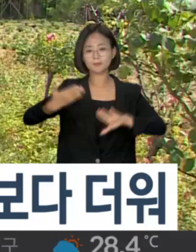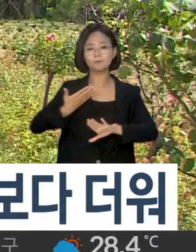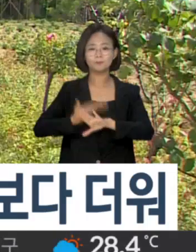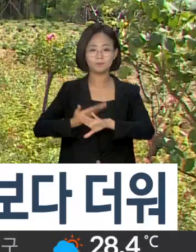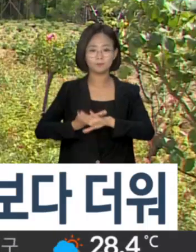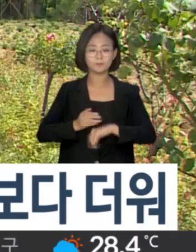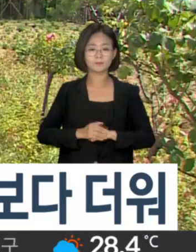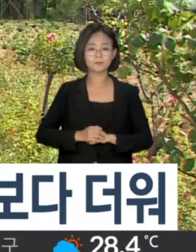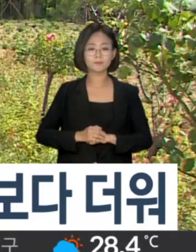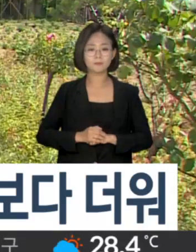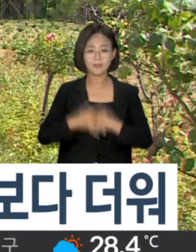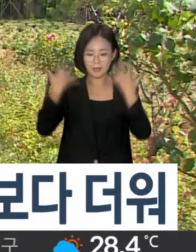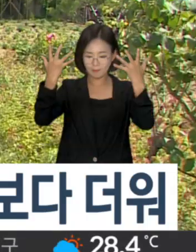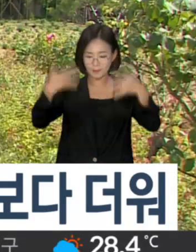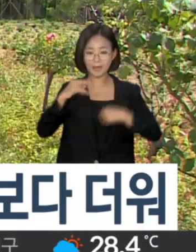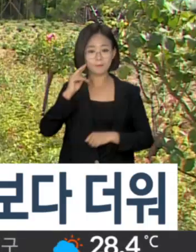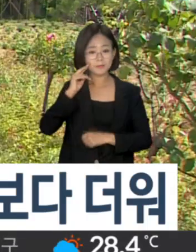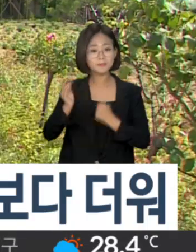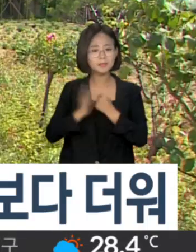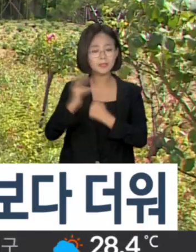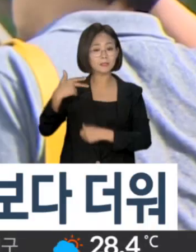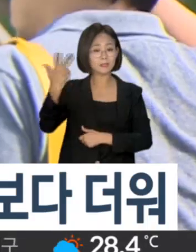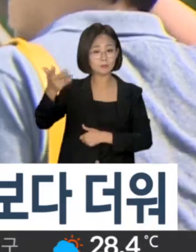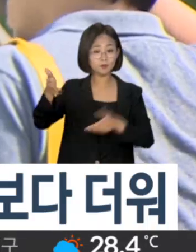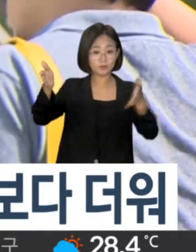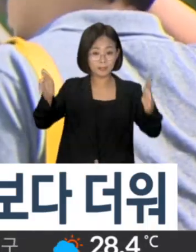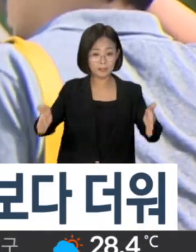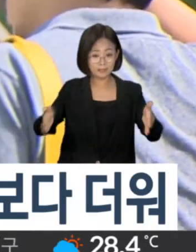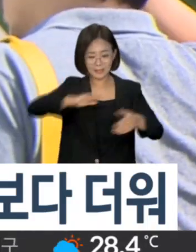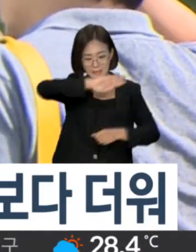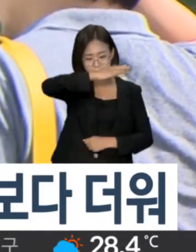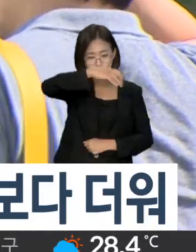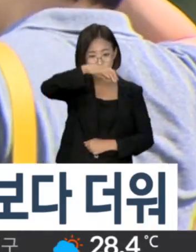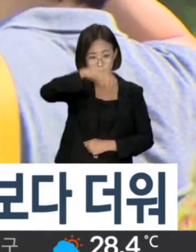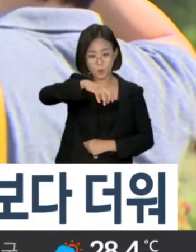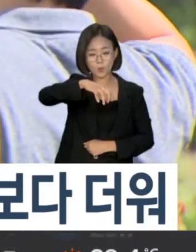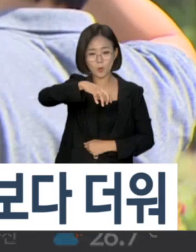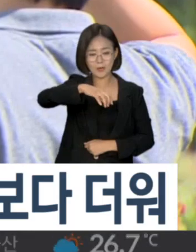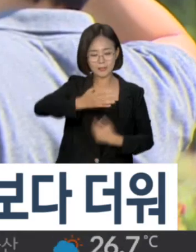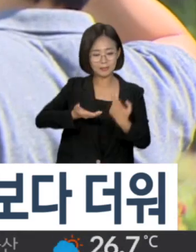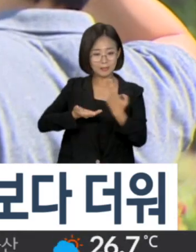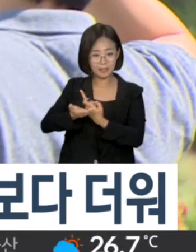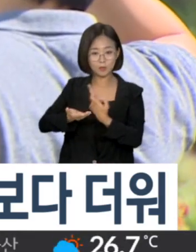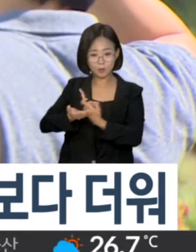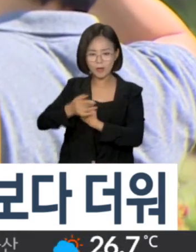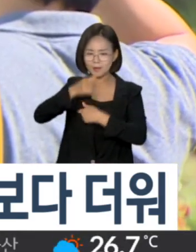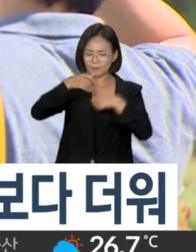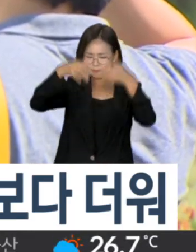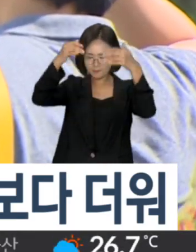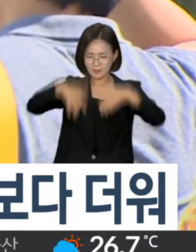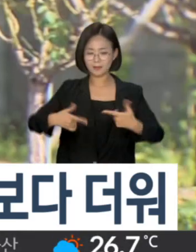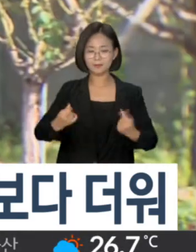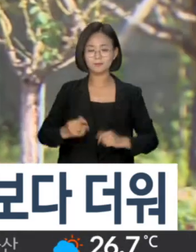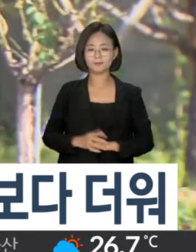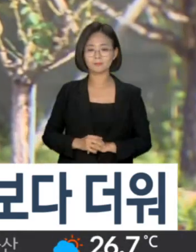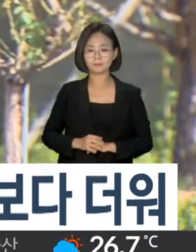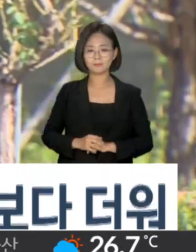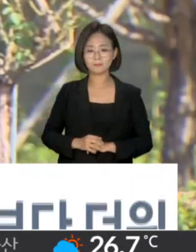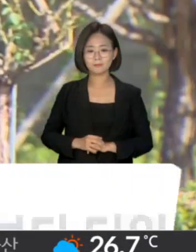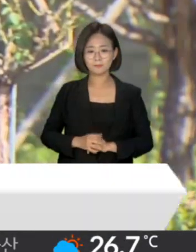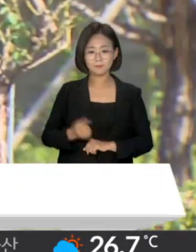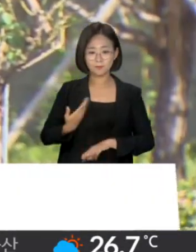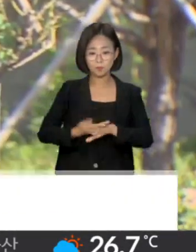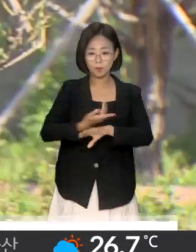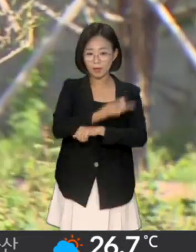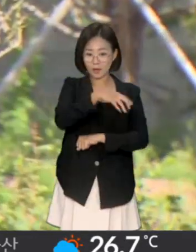크겠습니다. 동풍의 영향으로 다음 주 초까지 강원 영동과 영남, 제주도에는 비가 자주 내리겠습니다. 그 외